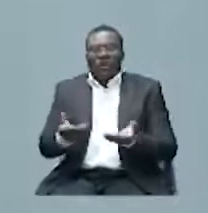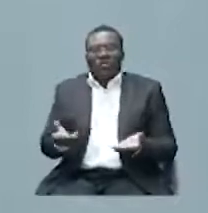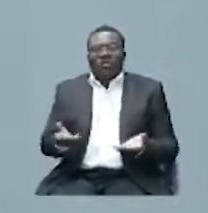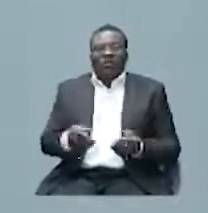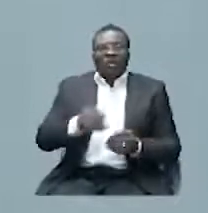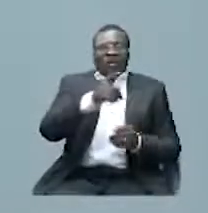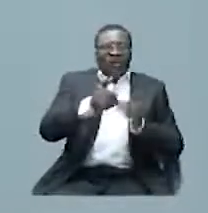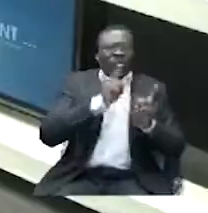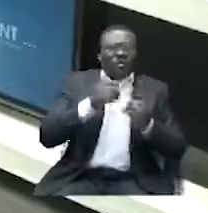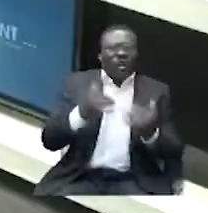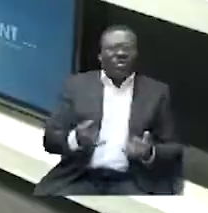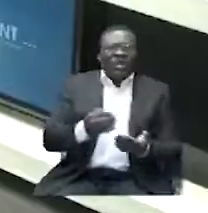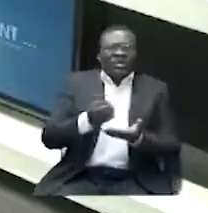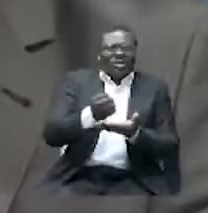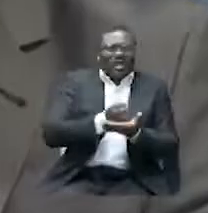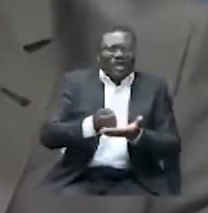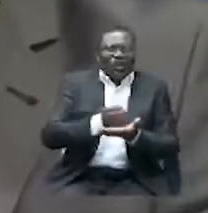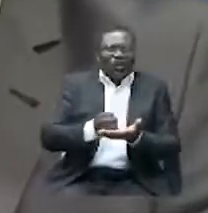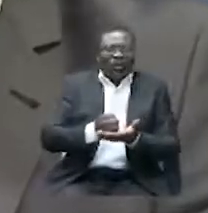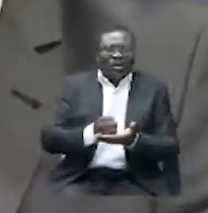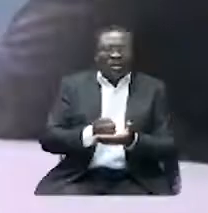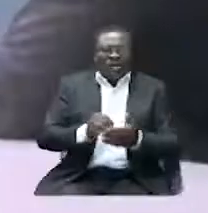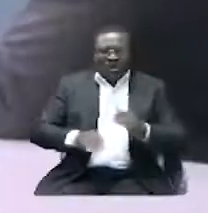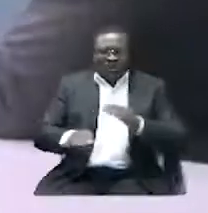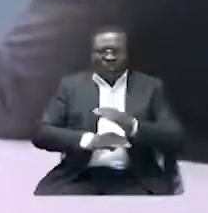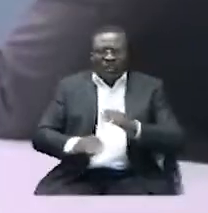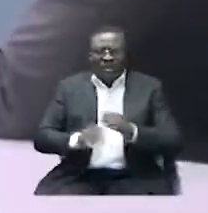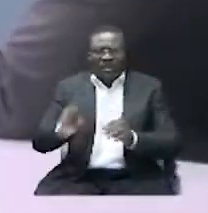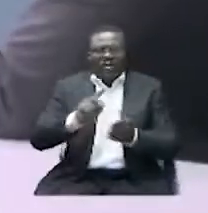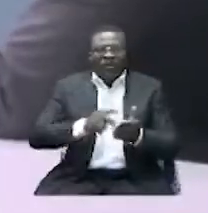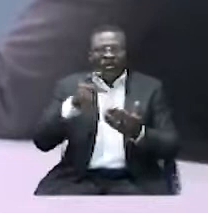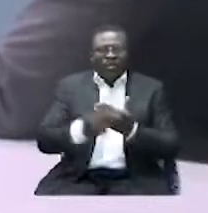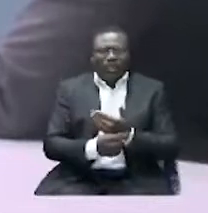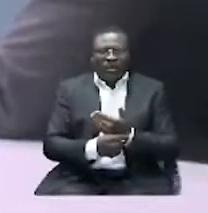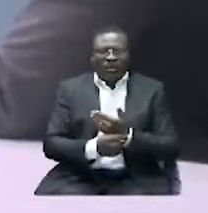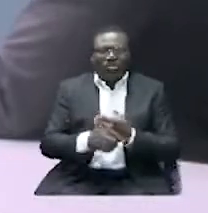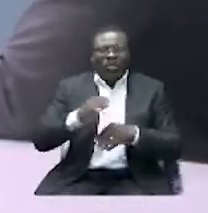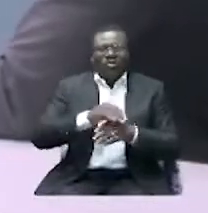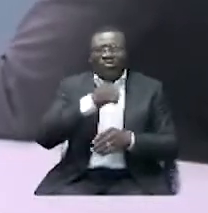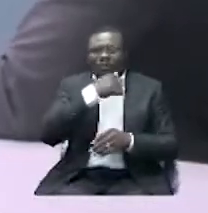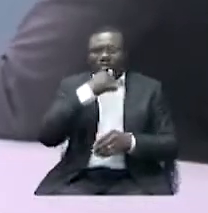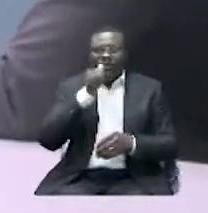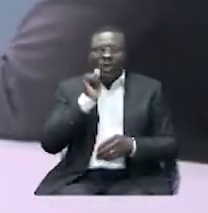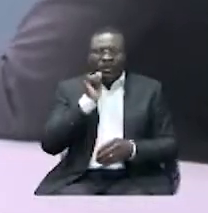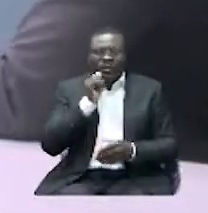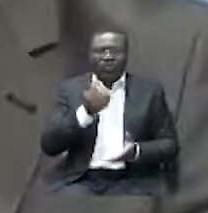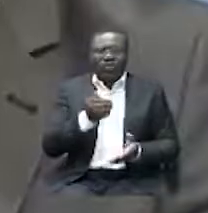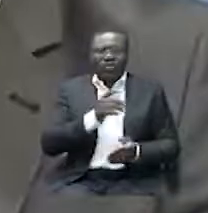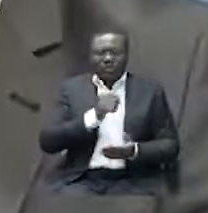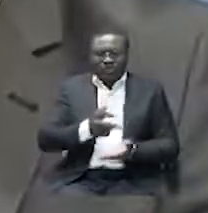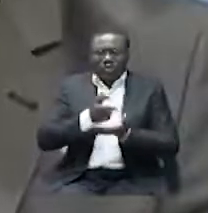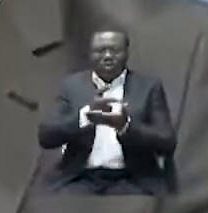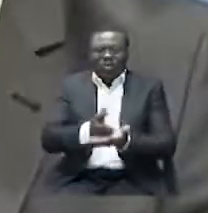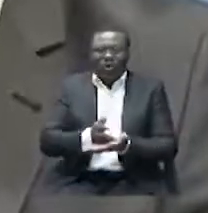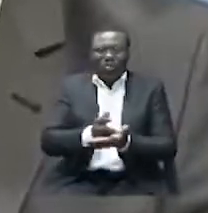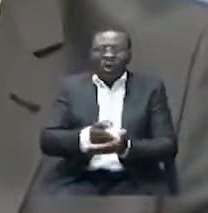Patrice Talon, parlons à présent d'économie. Vous basez votre programme sur l'agriculture, sur le port,